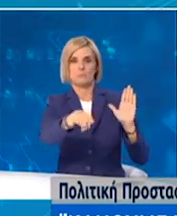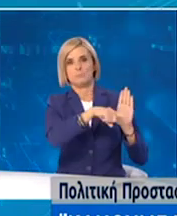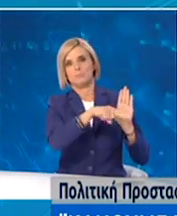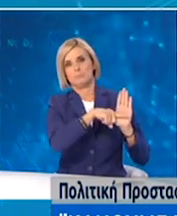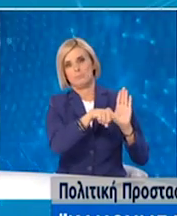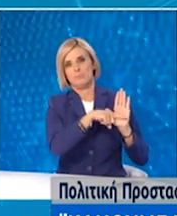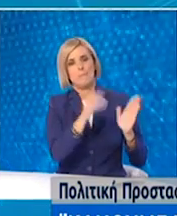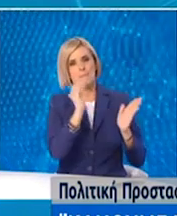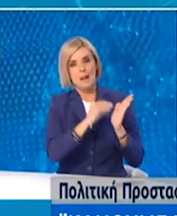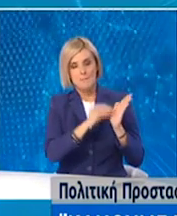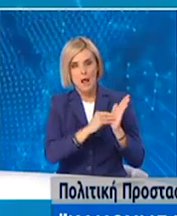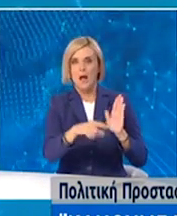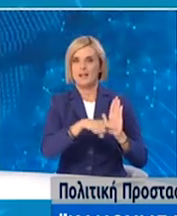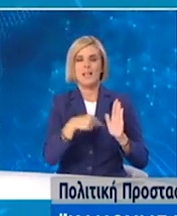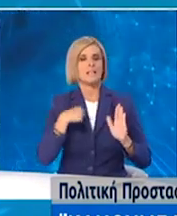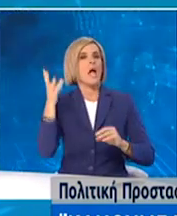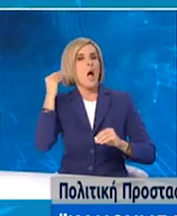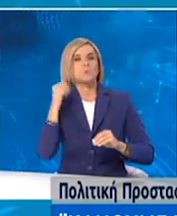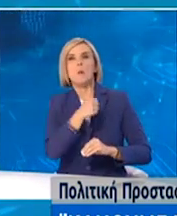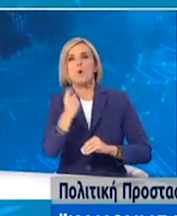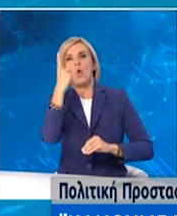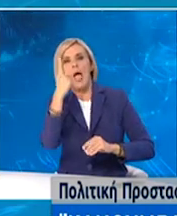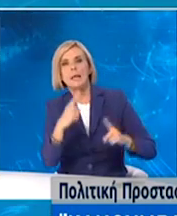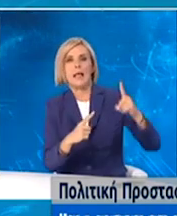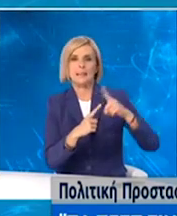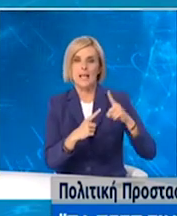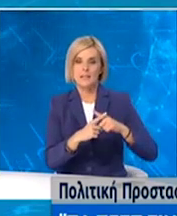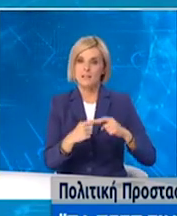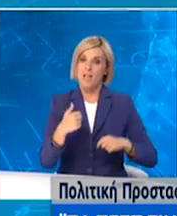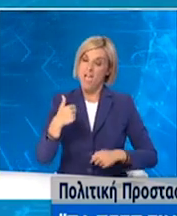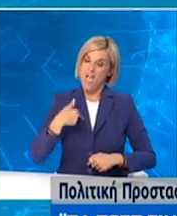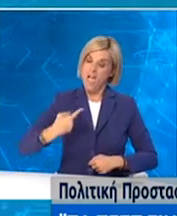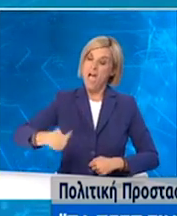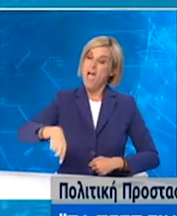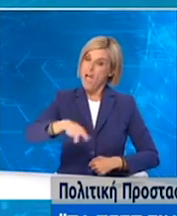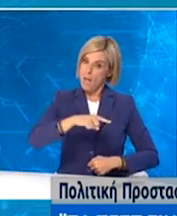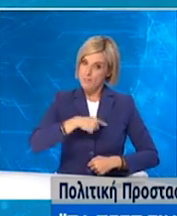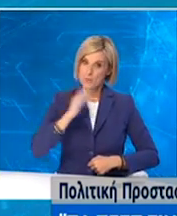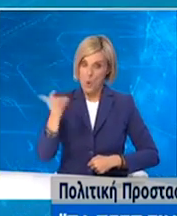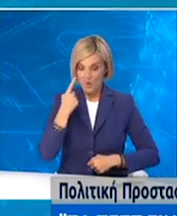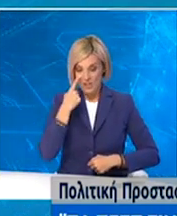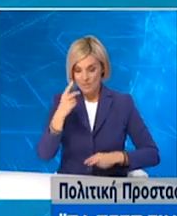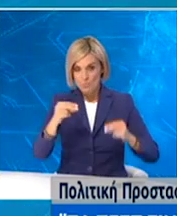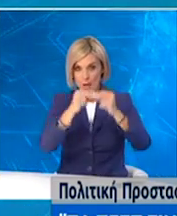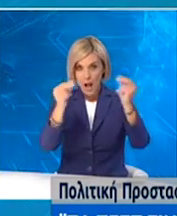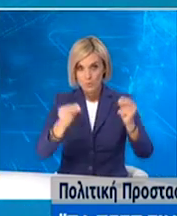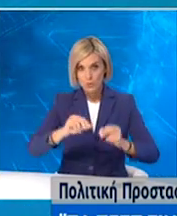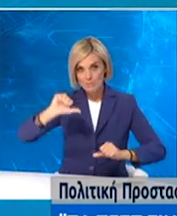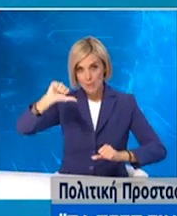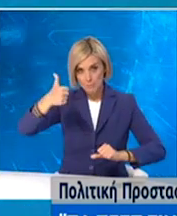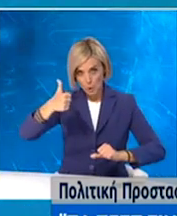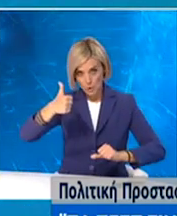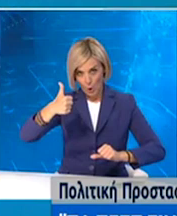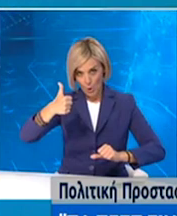επανηθεύσεις. Διότι άκουσα κάπου ότι μα είναι δυνατόν. Εμείς να ξέρετε ότι σε κάθε αποτέλεσμα που βγάζουμε και ειδικά